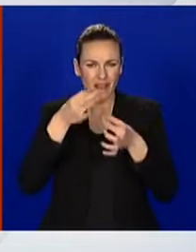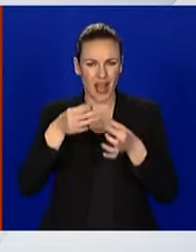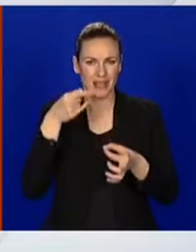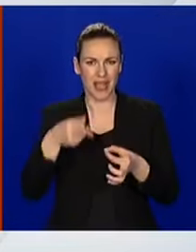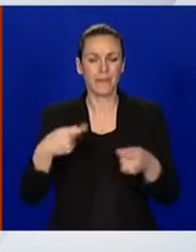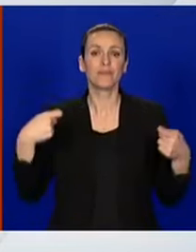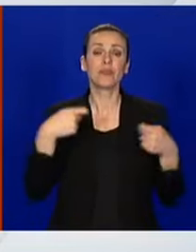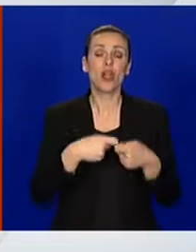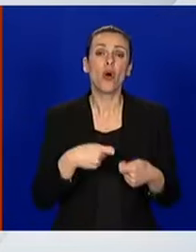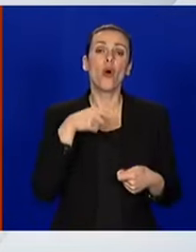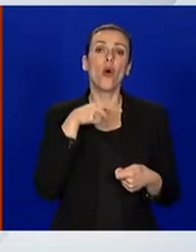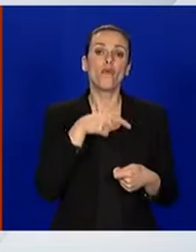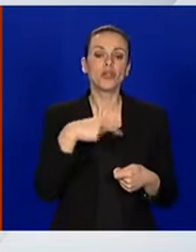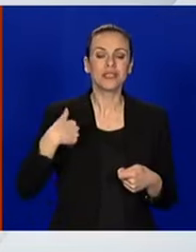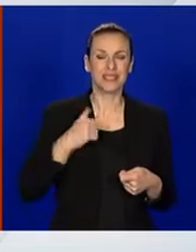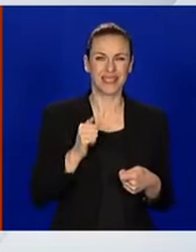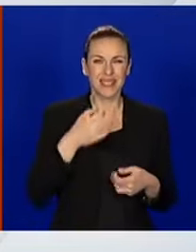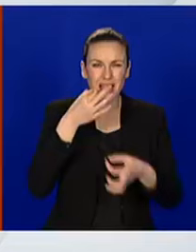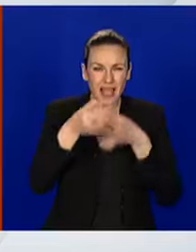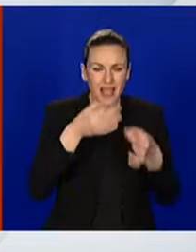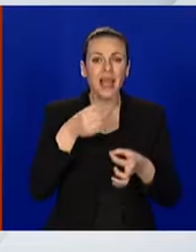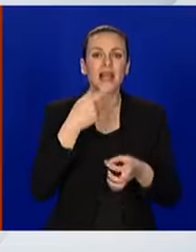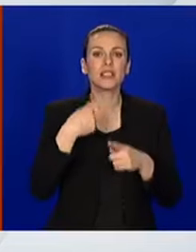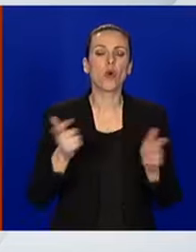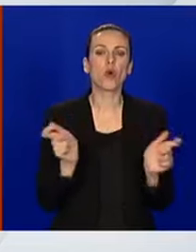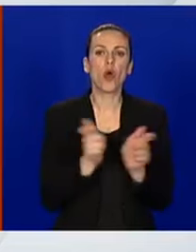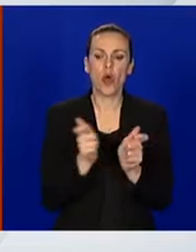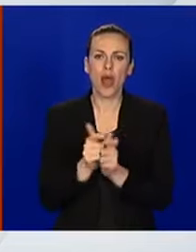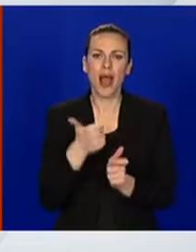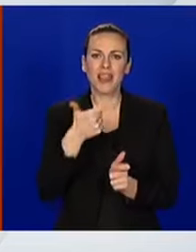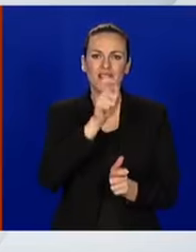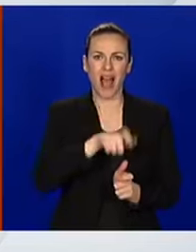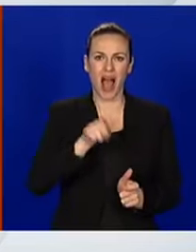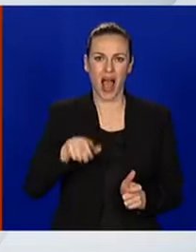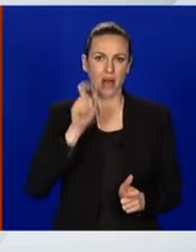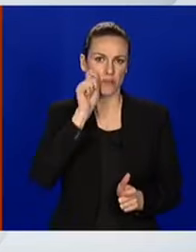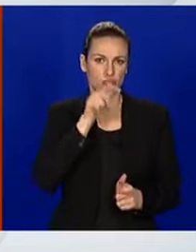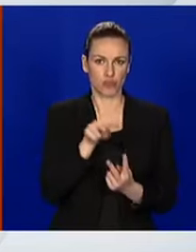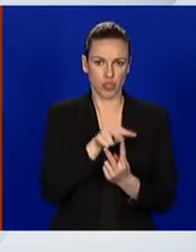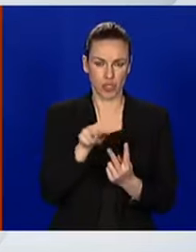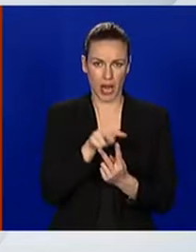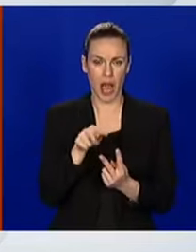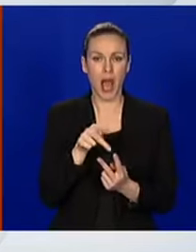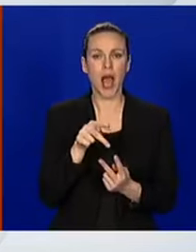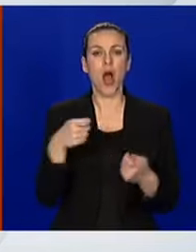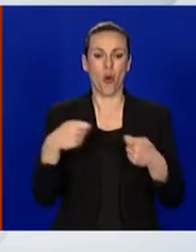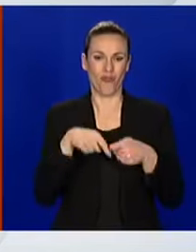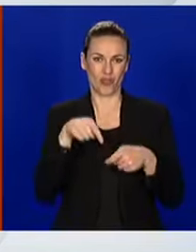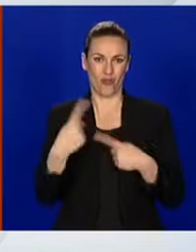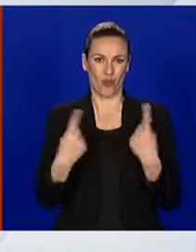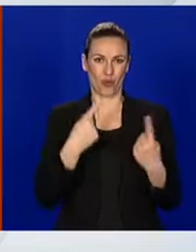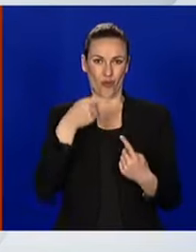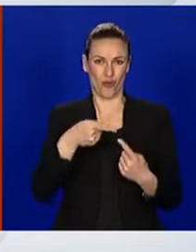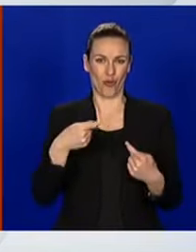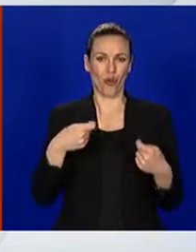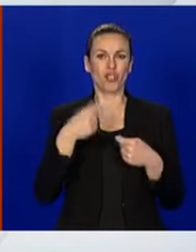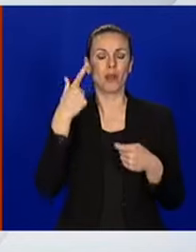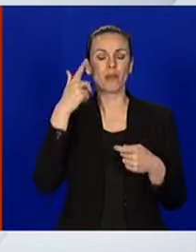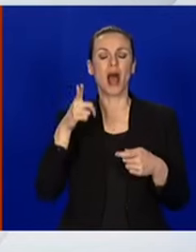događaja u kojem su uhićena dvojica muškaraca oko ovog događaja u kojem je